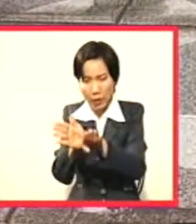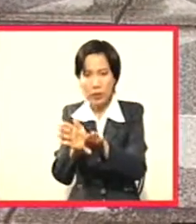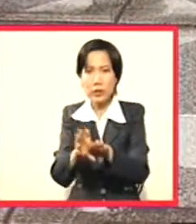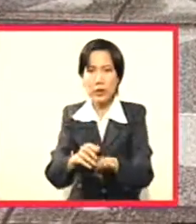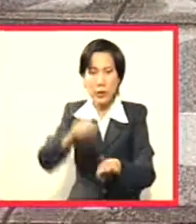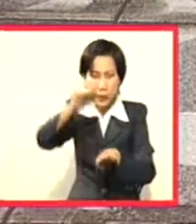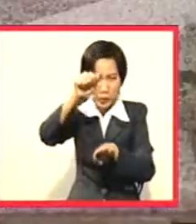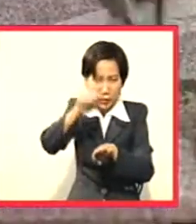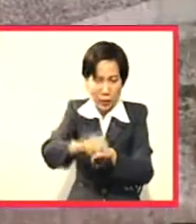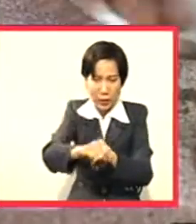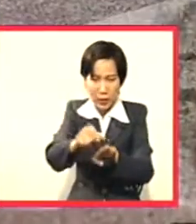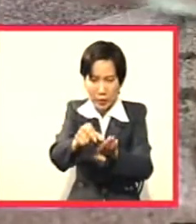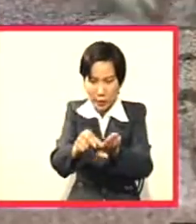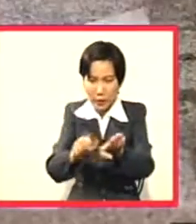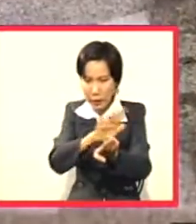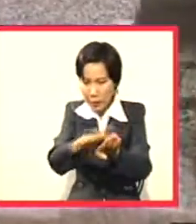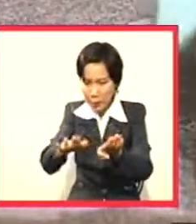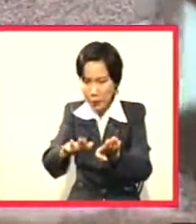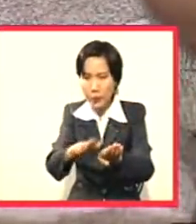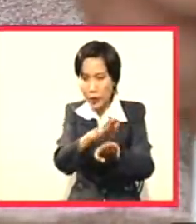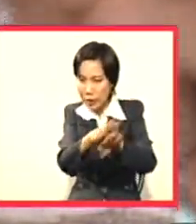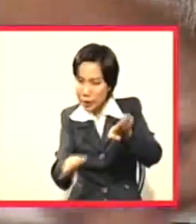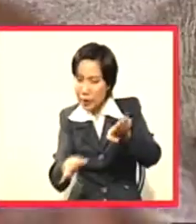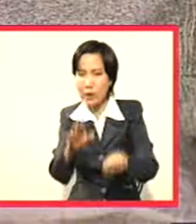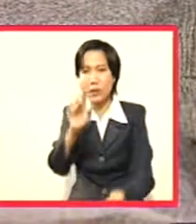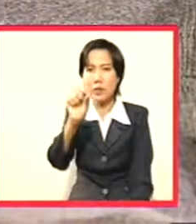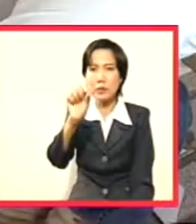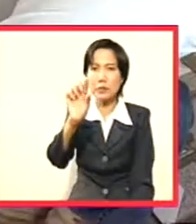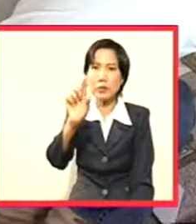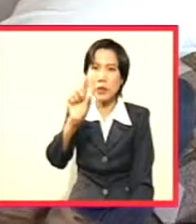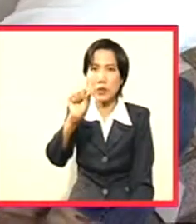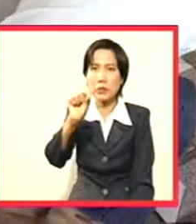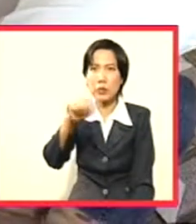กดให้เต็มร่องในลักษณะการปาดเอียง24องศา